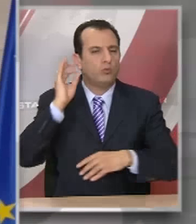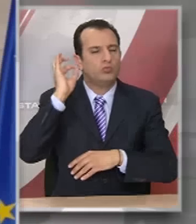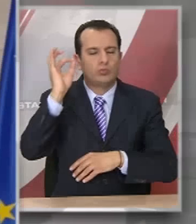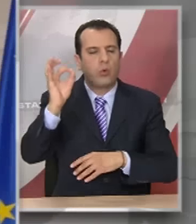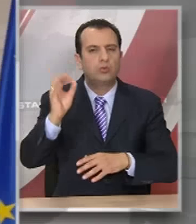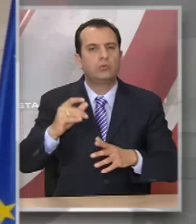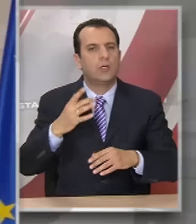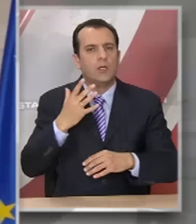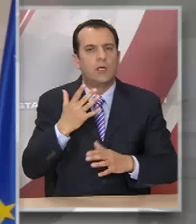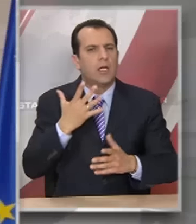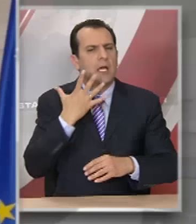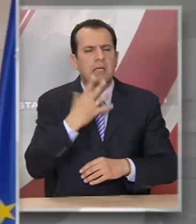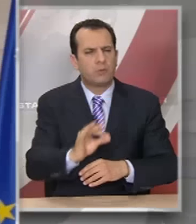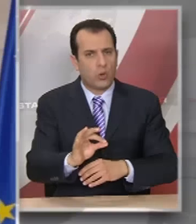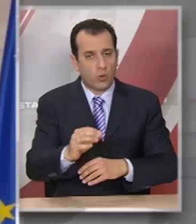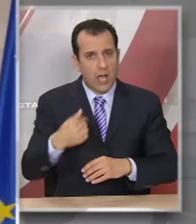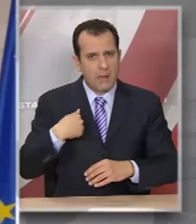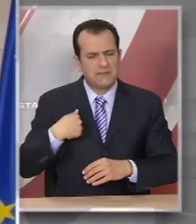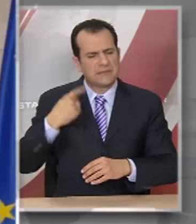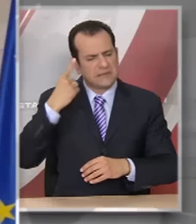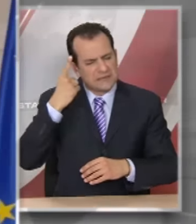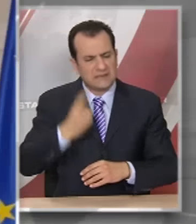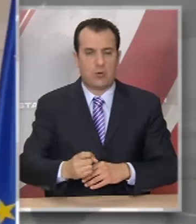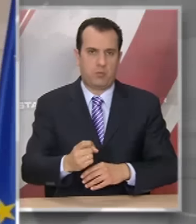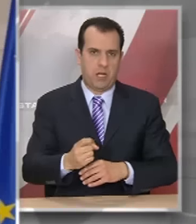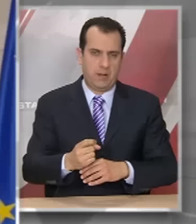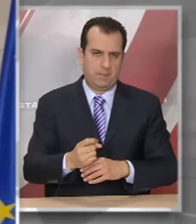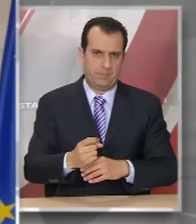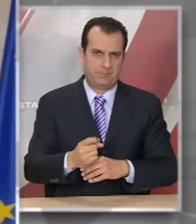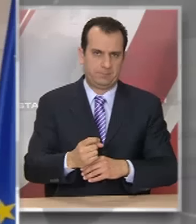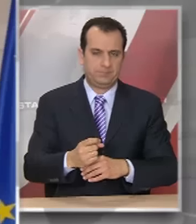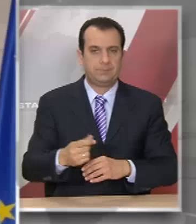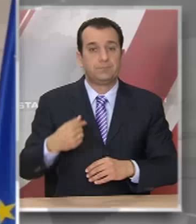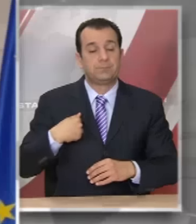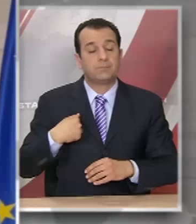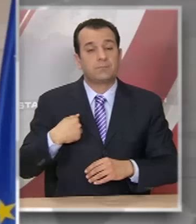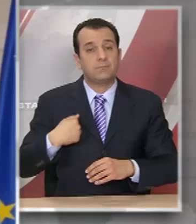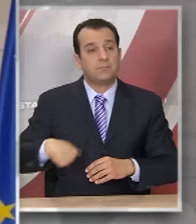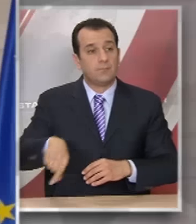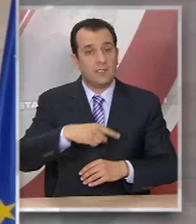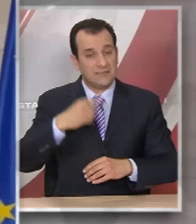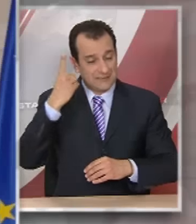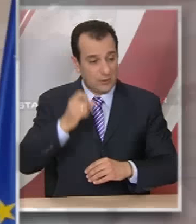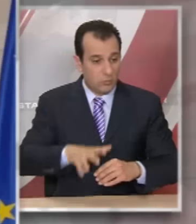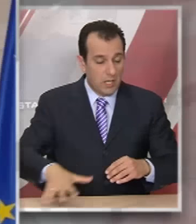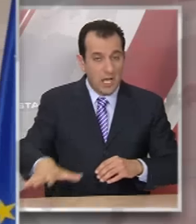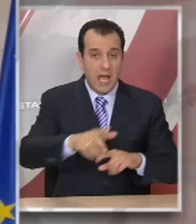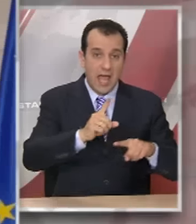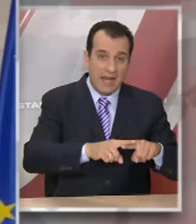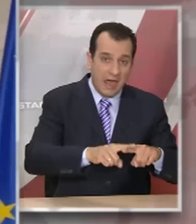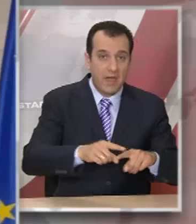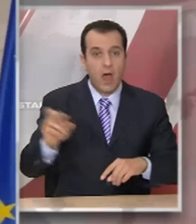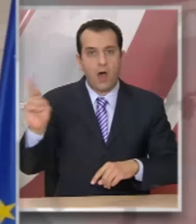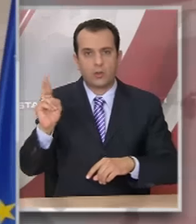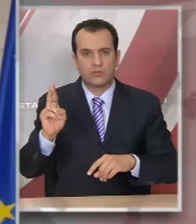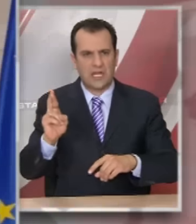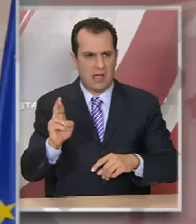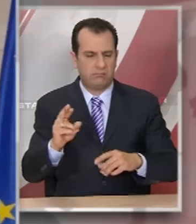διότι γνωρίζουμε πάρα πολύ καλά ότι ο ελληνικός και ο ρωσικός λαός